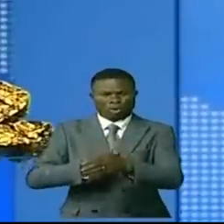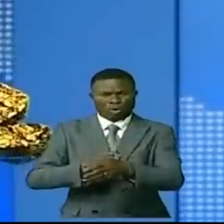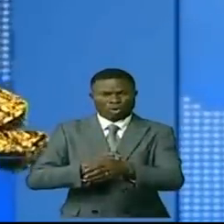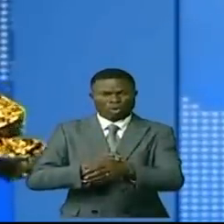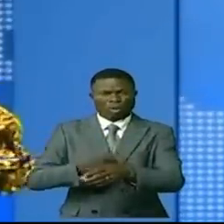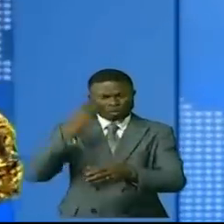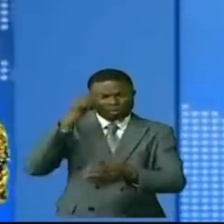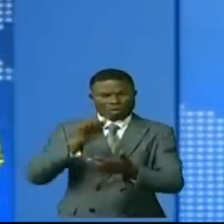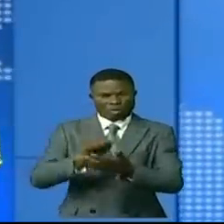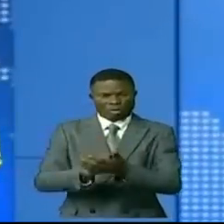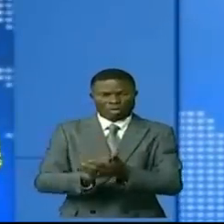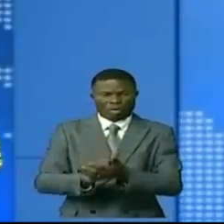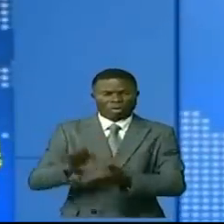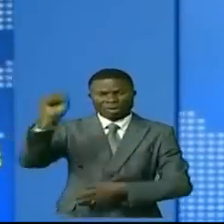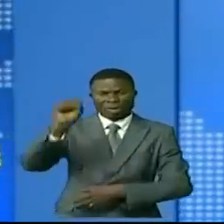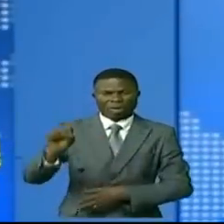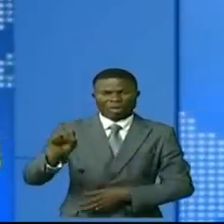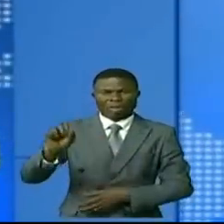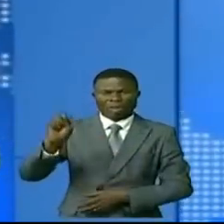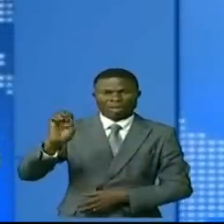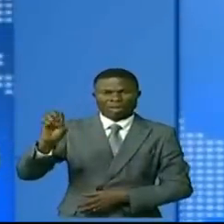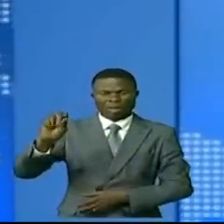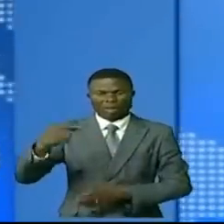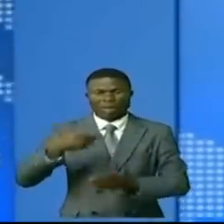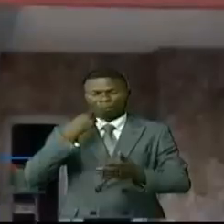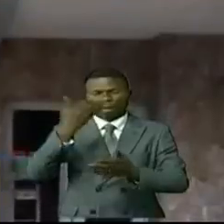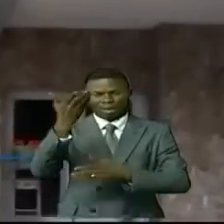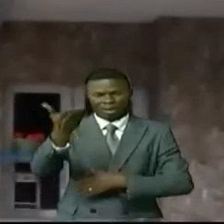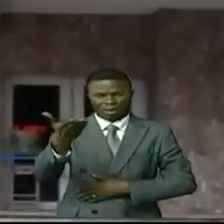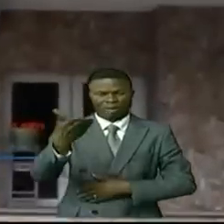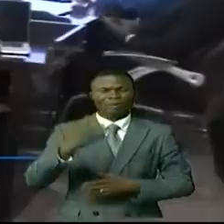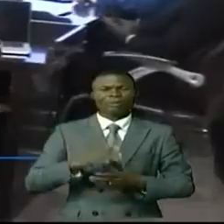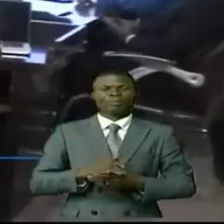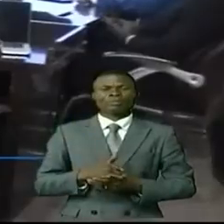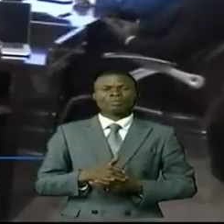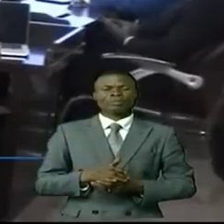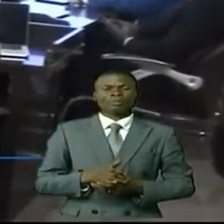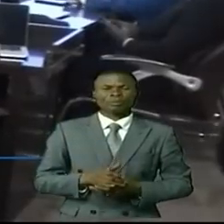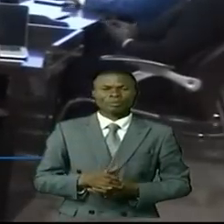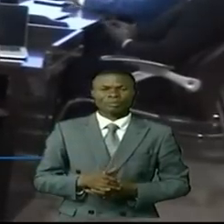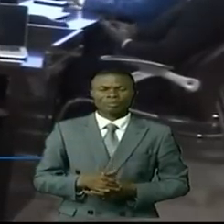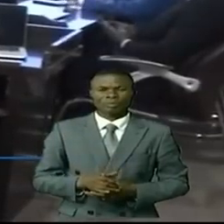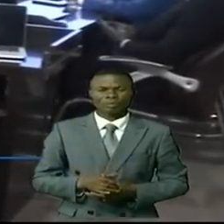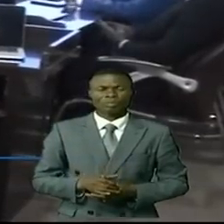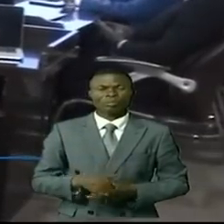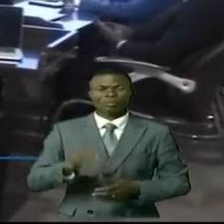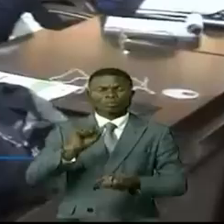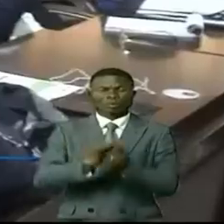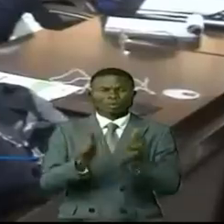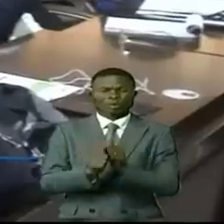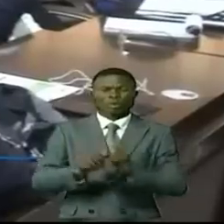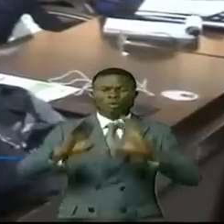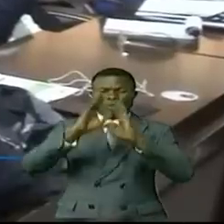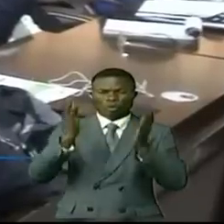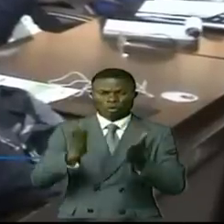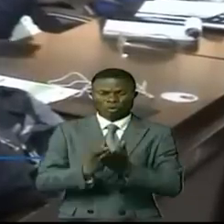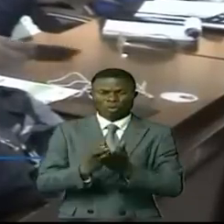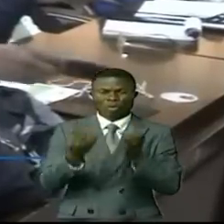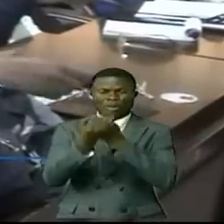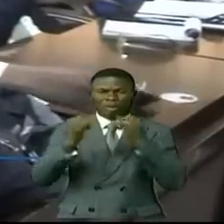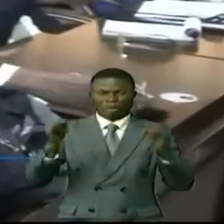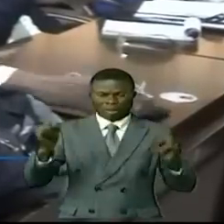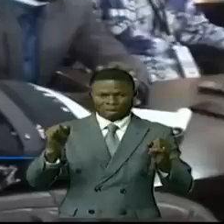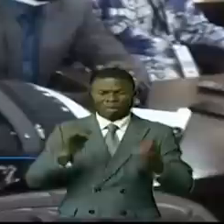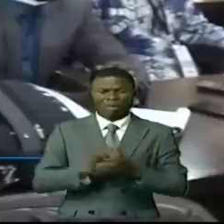sujet, Serge Merlin Mata était là pour le reportage. Du donner et de recevoir pour les communautés dépendantes de la forêt. Durant